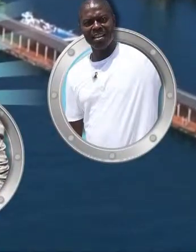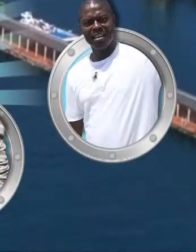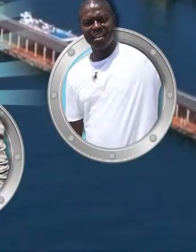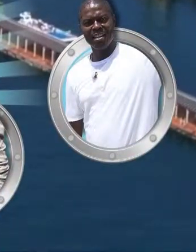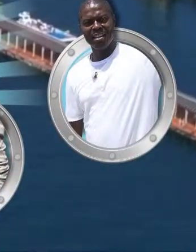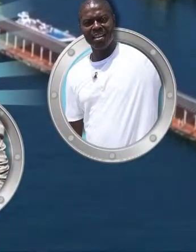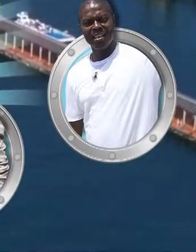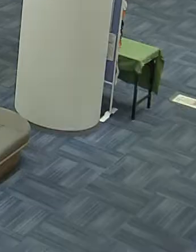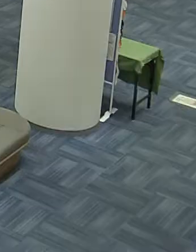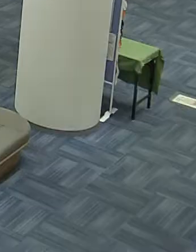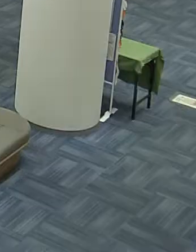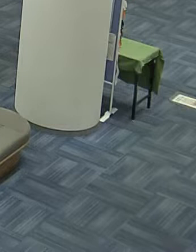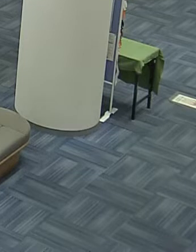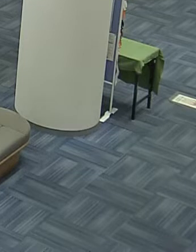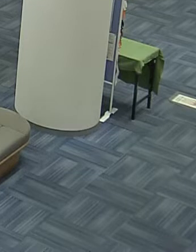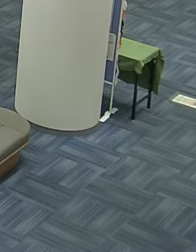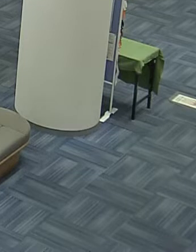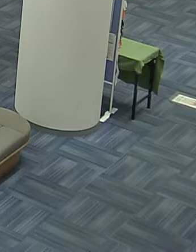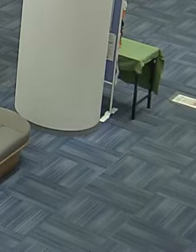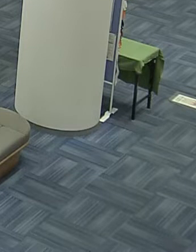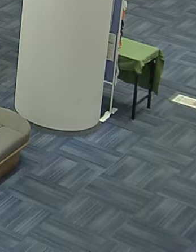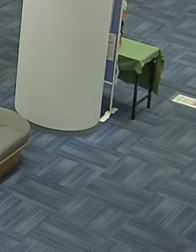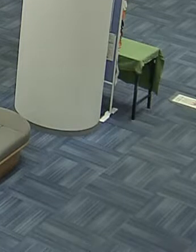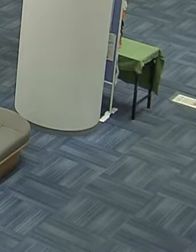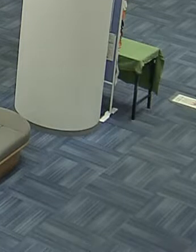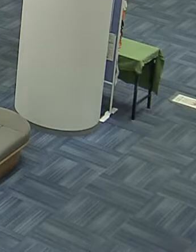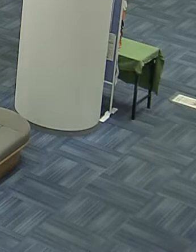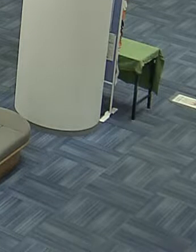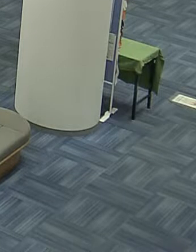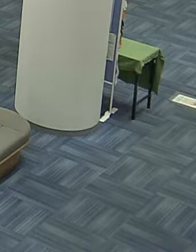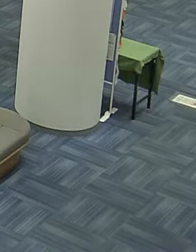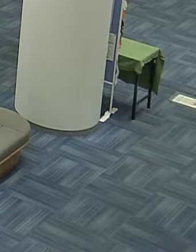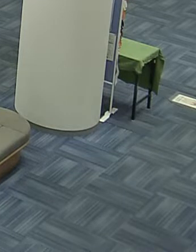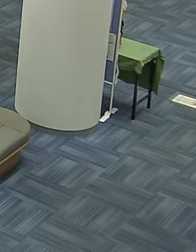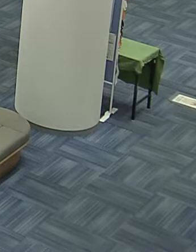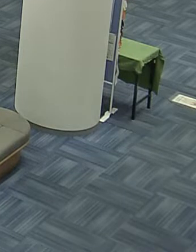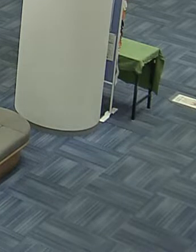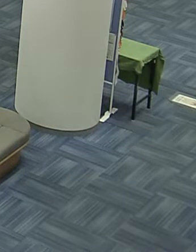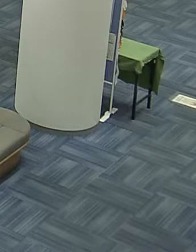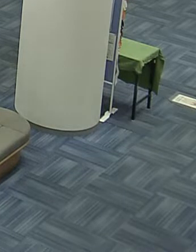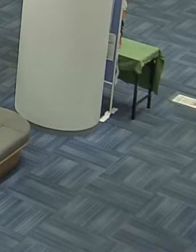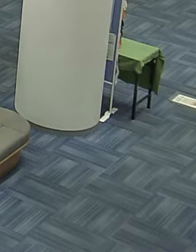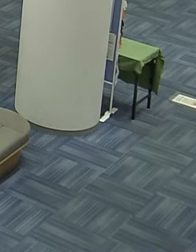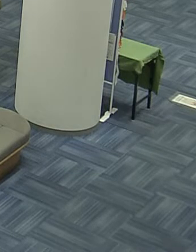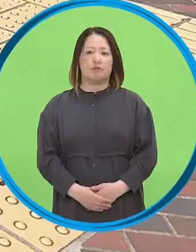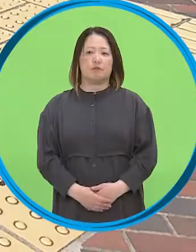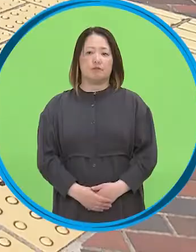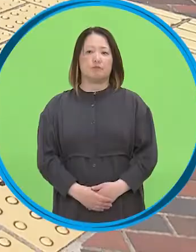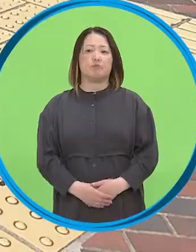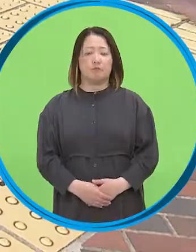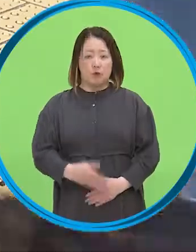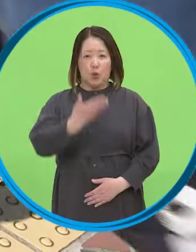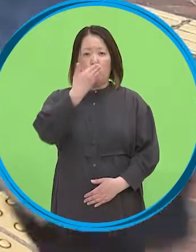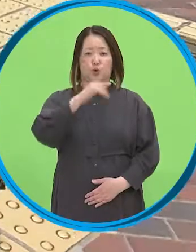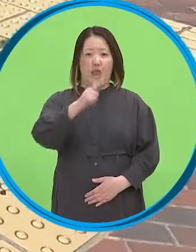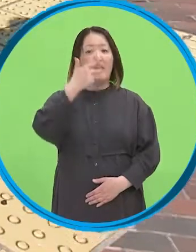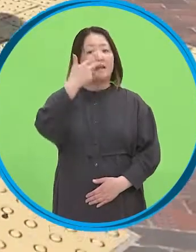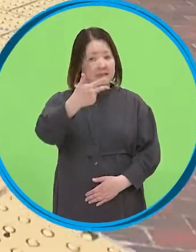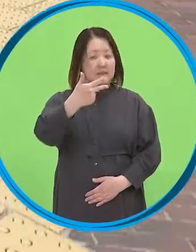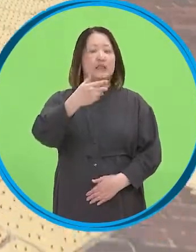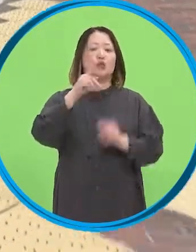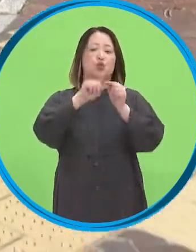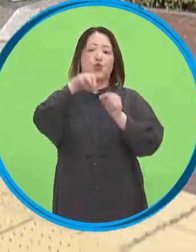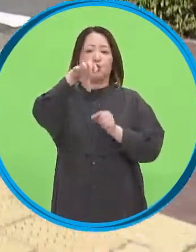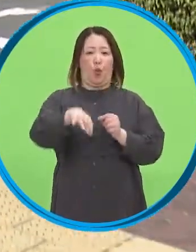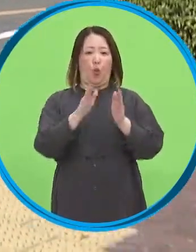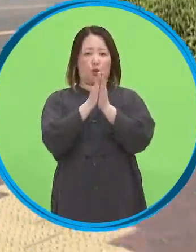ーニ ー、プレゼンテッドバイクレシティ、クレシの提供でお送りします。ジャーニーズがやって